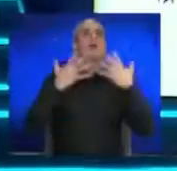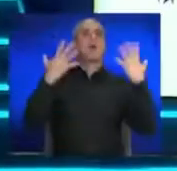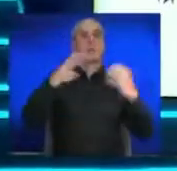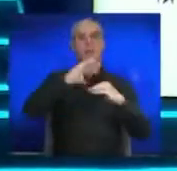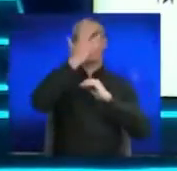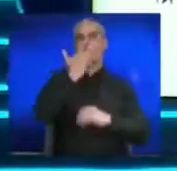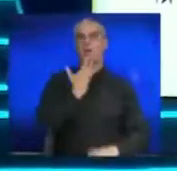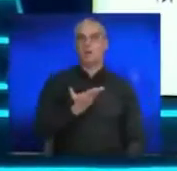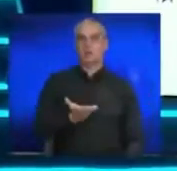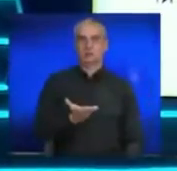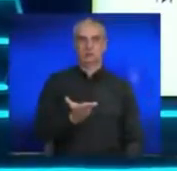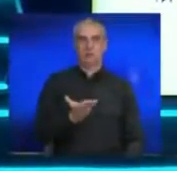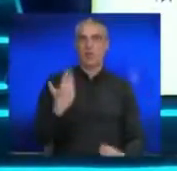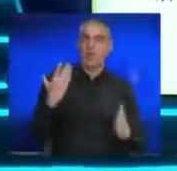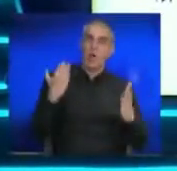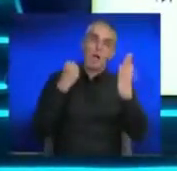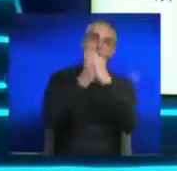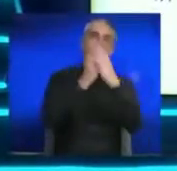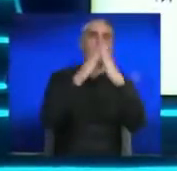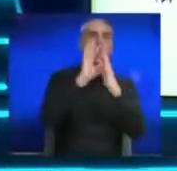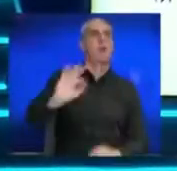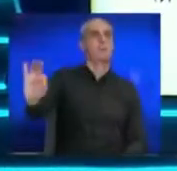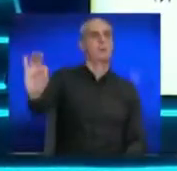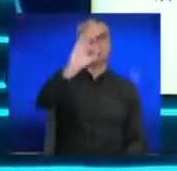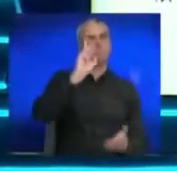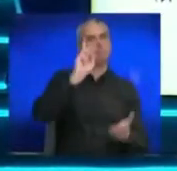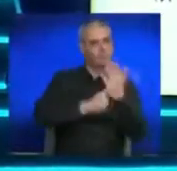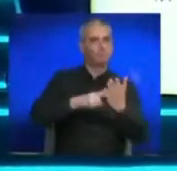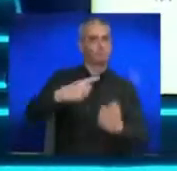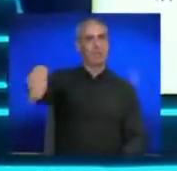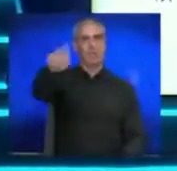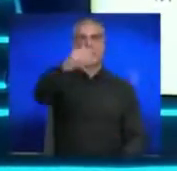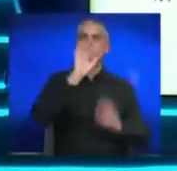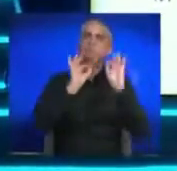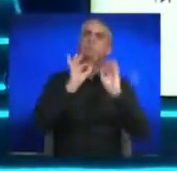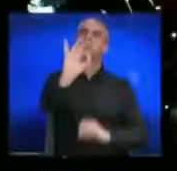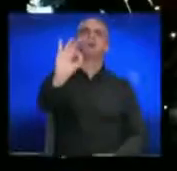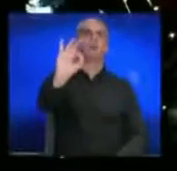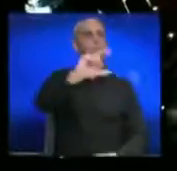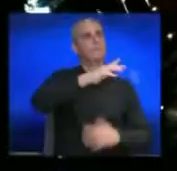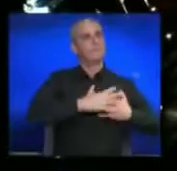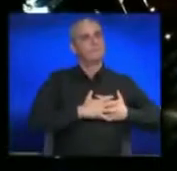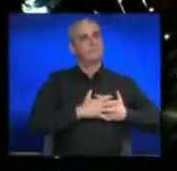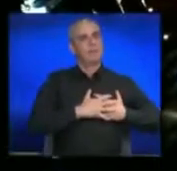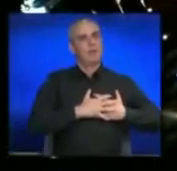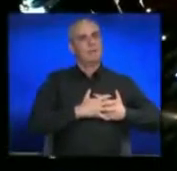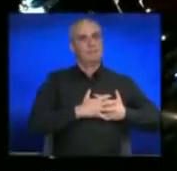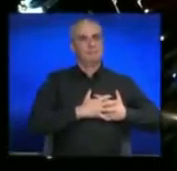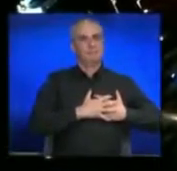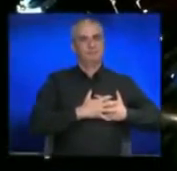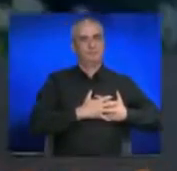הרצל עד אליכם הביתה. מגיע לכם, זה בשבילכם מכל הלב.